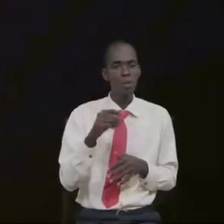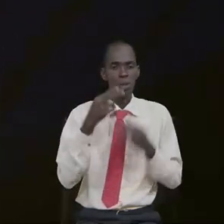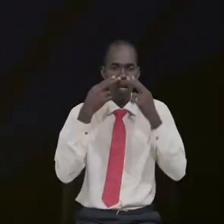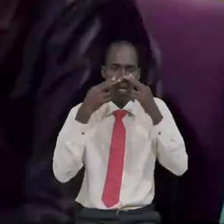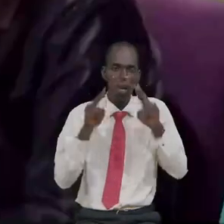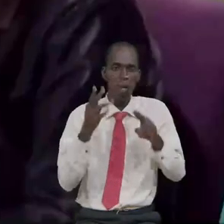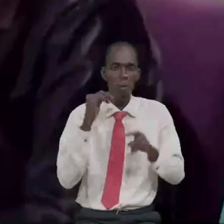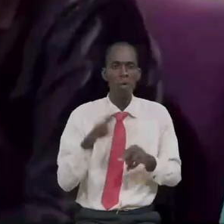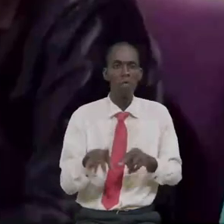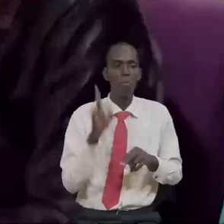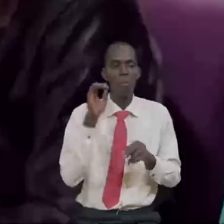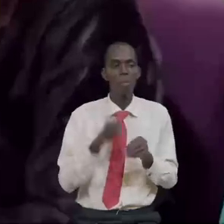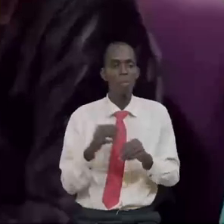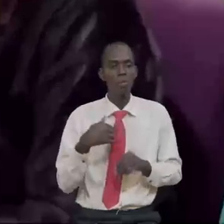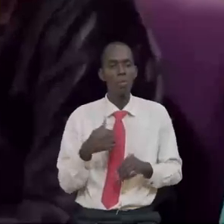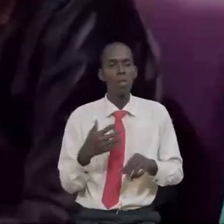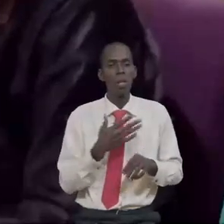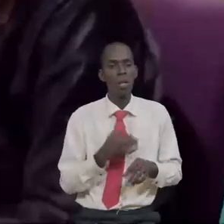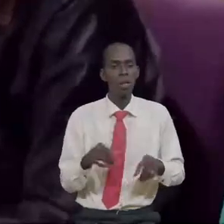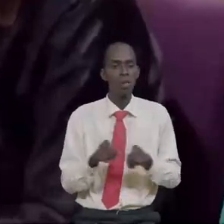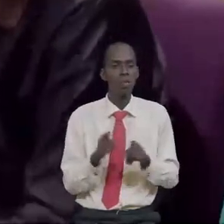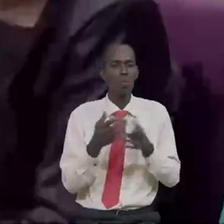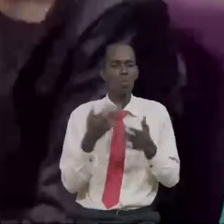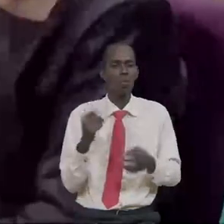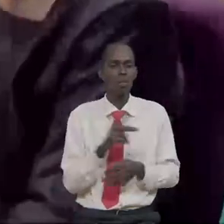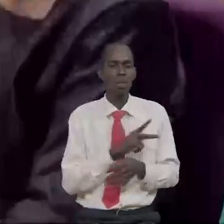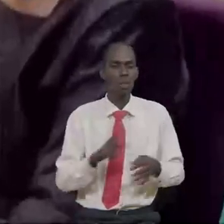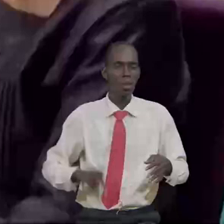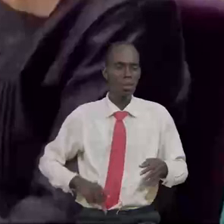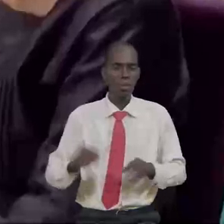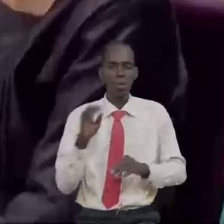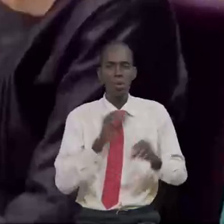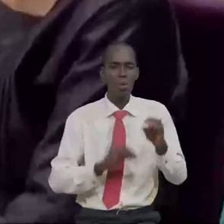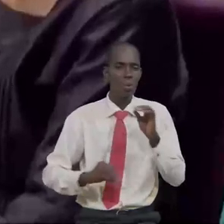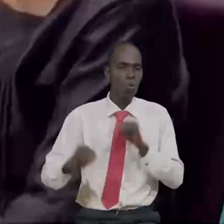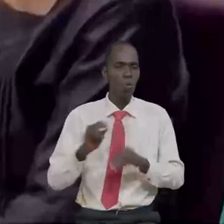non plus, ô roi, je n'ai rien fait de mauvais.